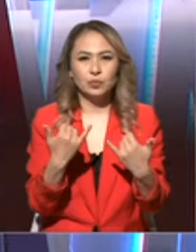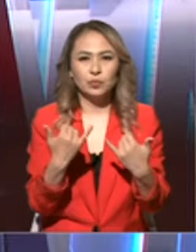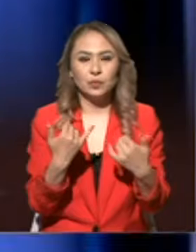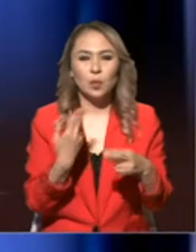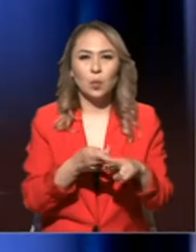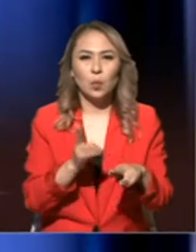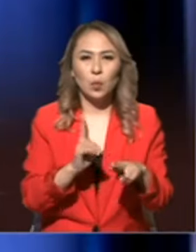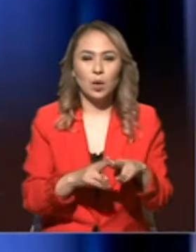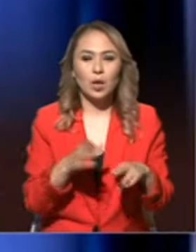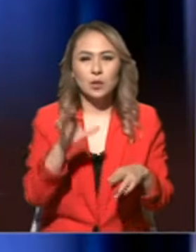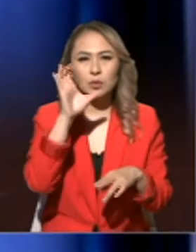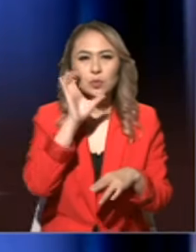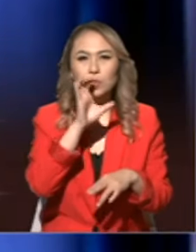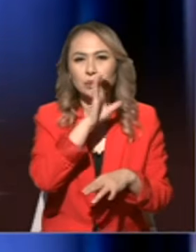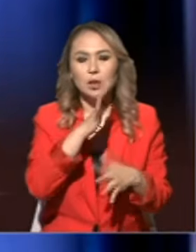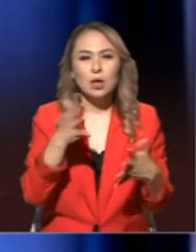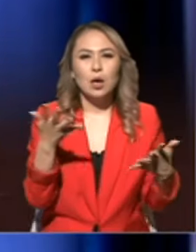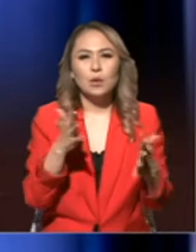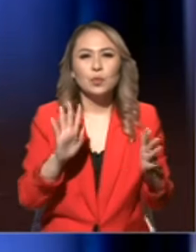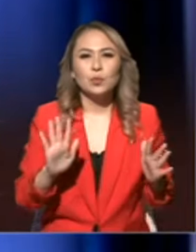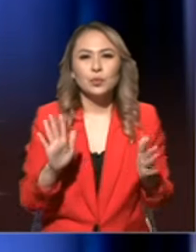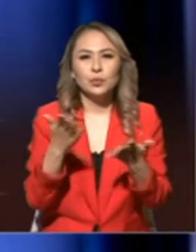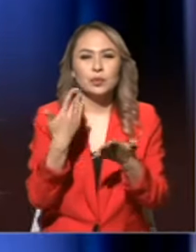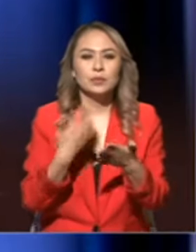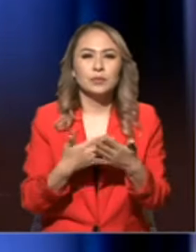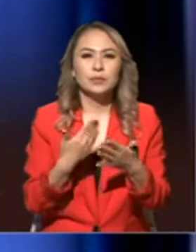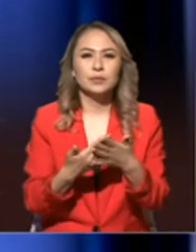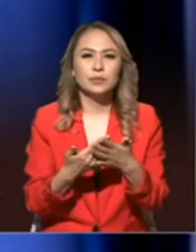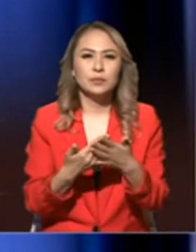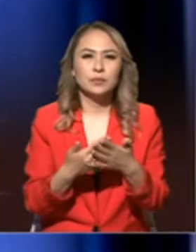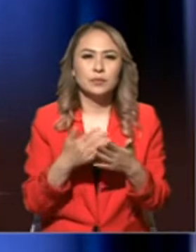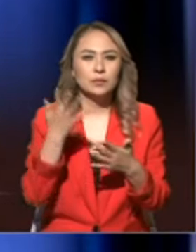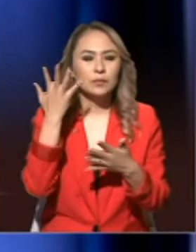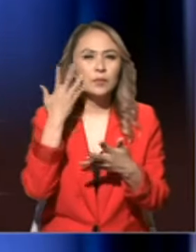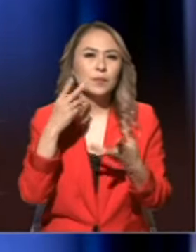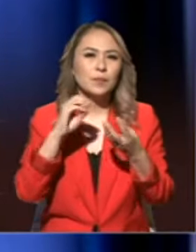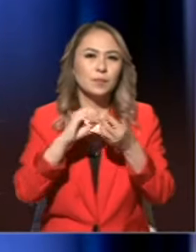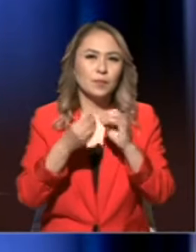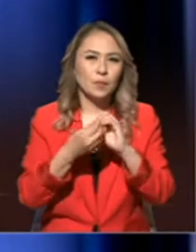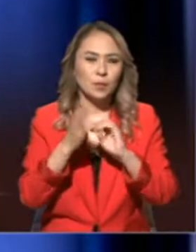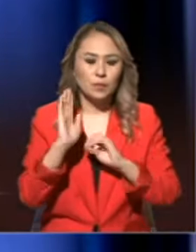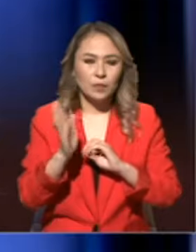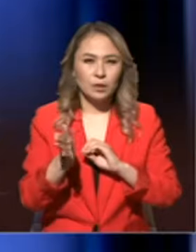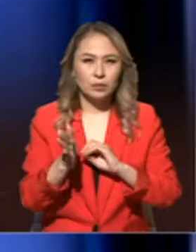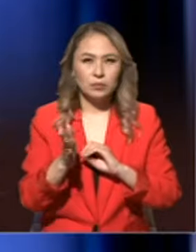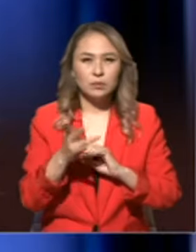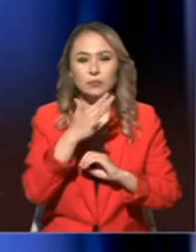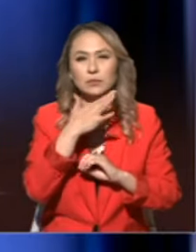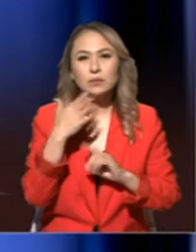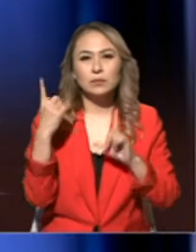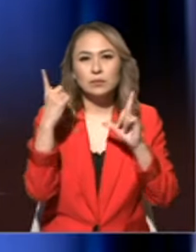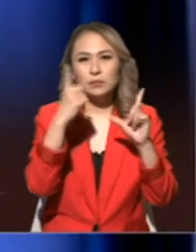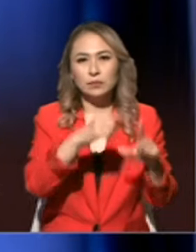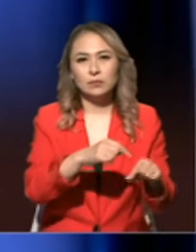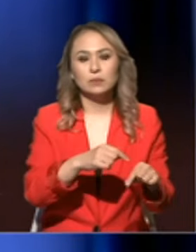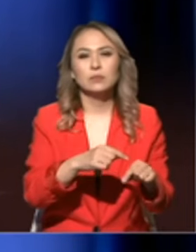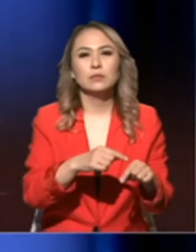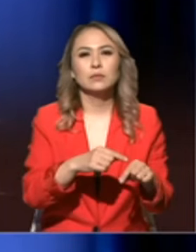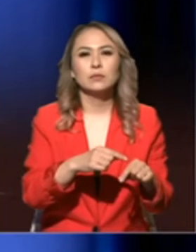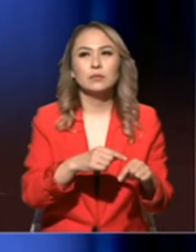Ол солтүстікке қандай жағдайды көрсет, жаңағыдай басына бір күн туған адам болған кезде ғана кейде көбінесе көшеді. Енді